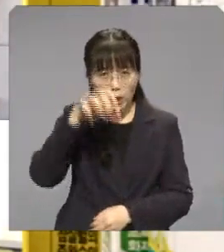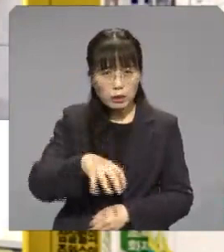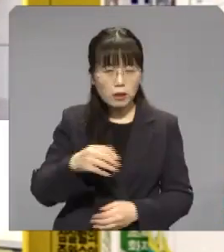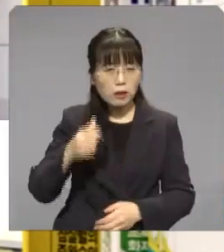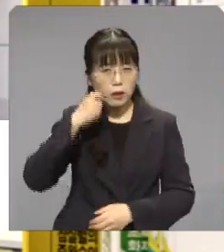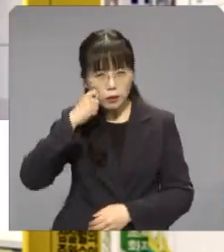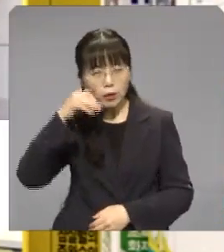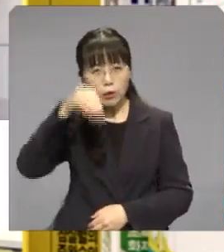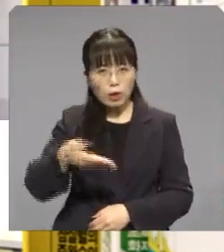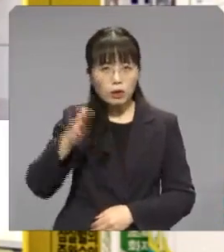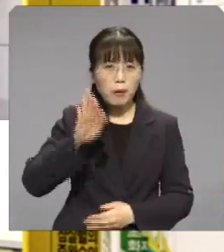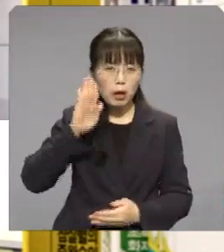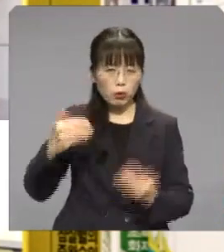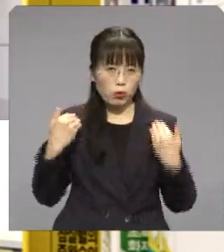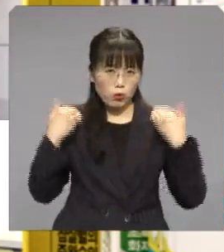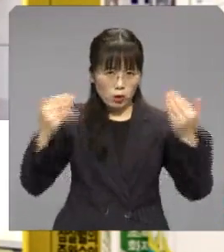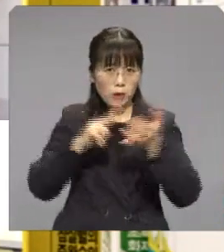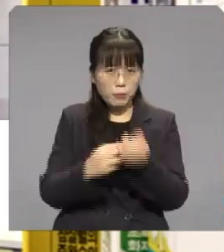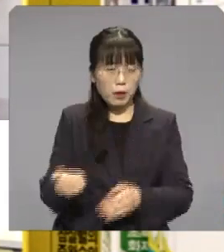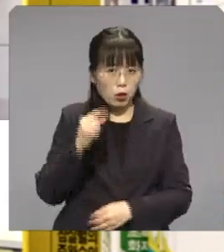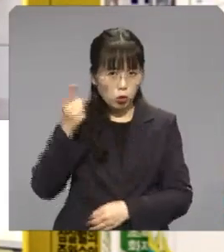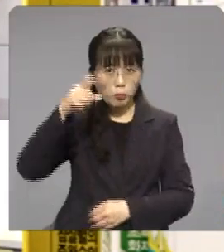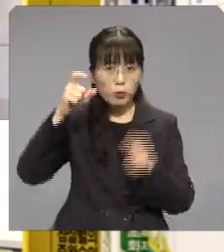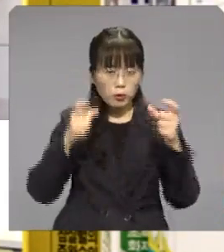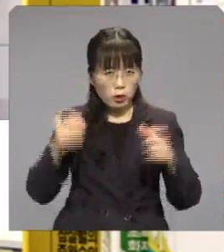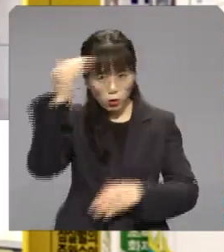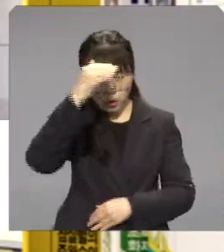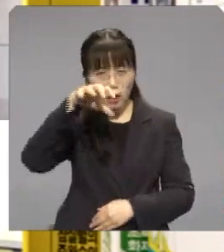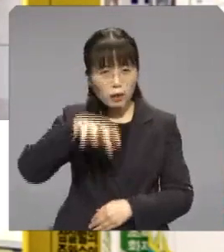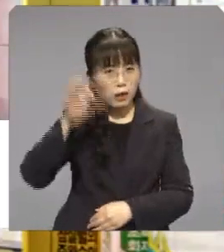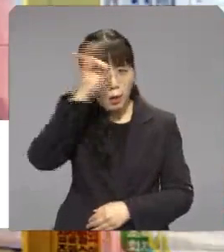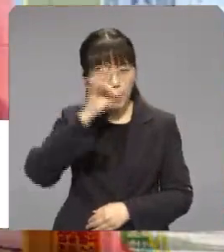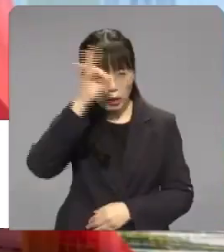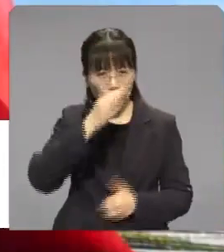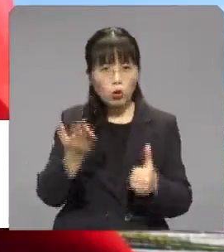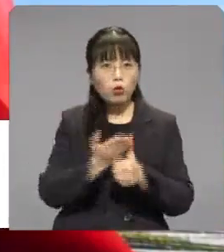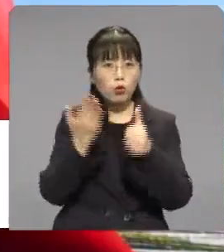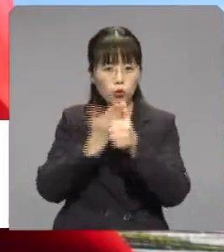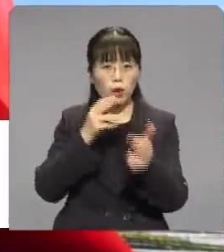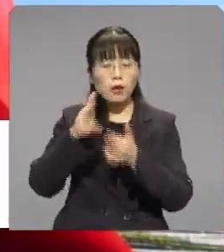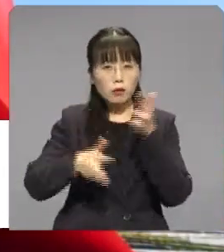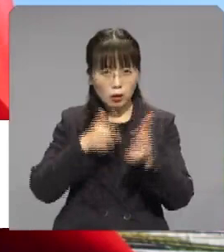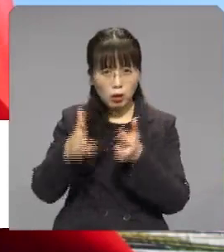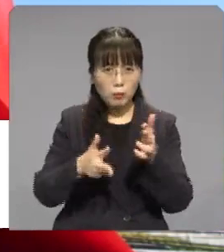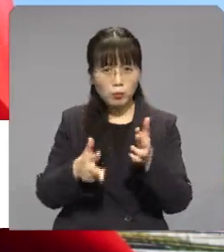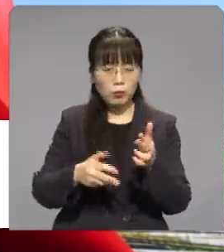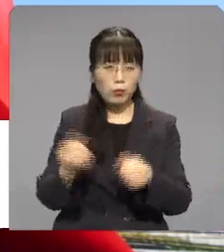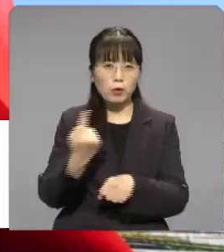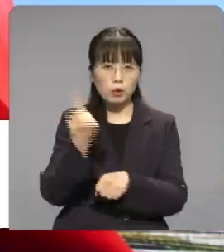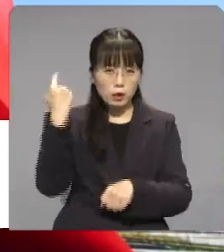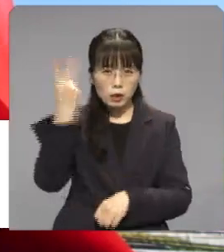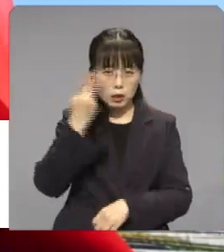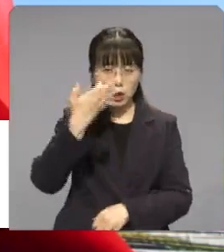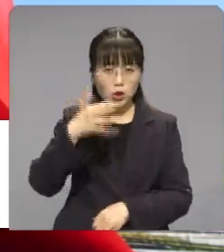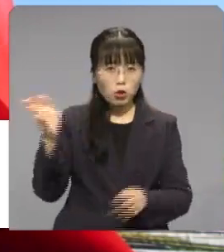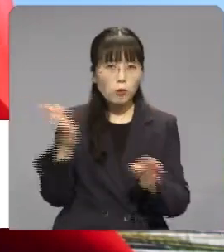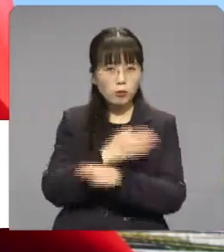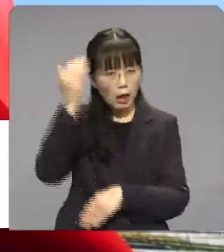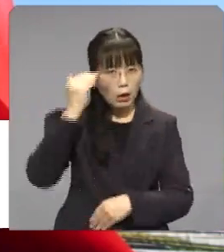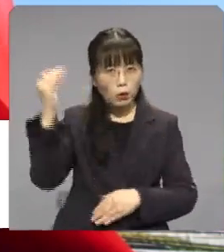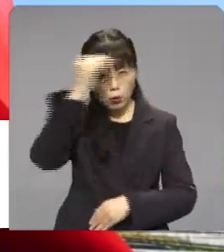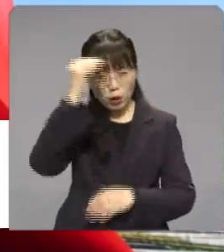인지도는 낮지만 향후 성장 잠재력이 높은 지역 관광지를 발굴해 육성하는 사업으로 지난 2019년부터